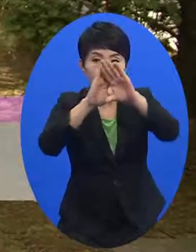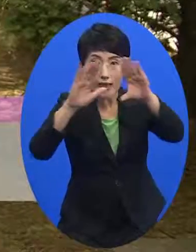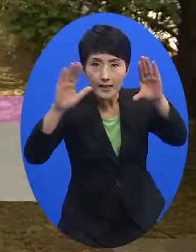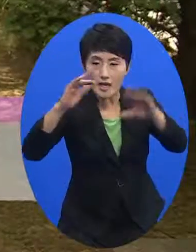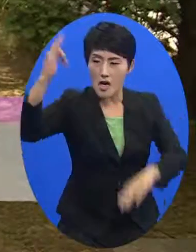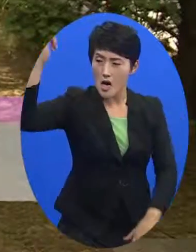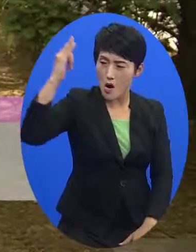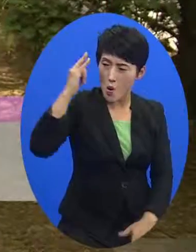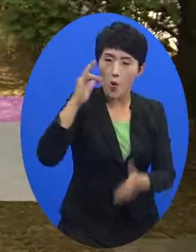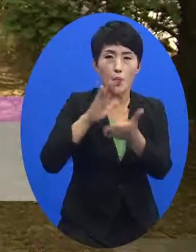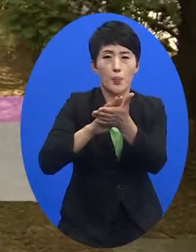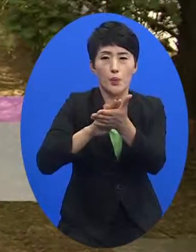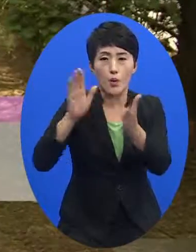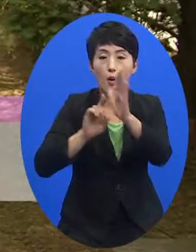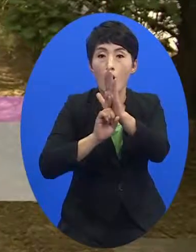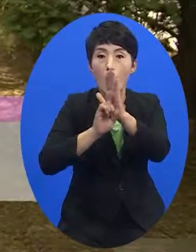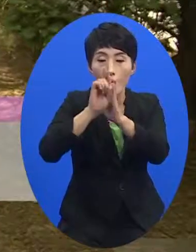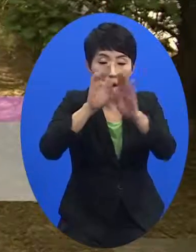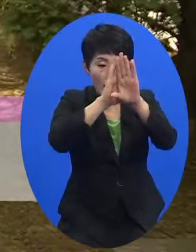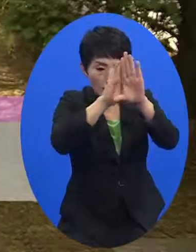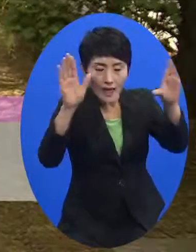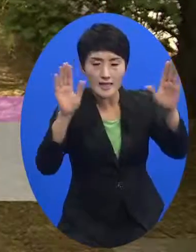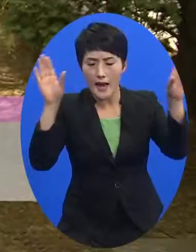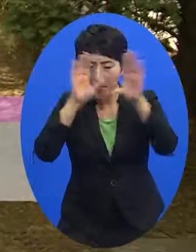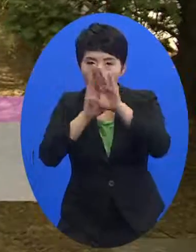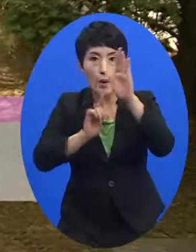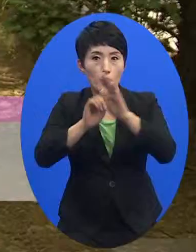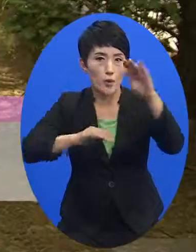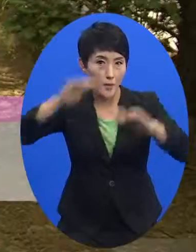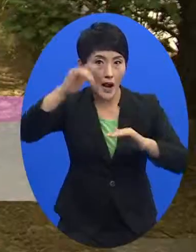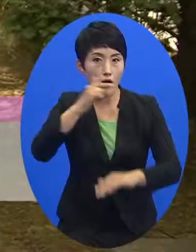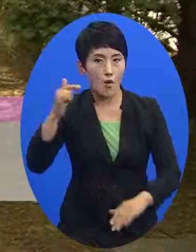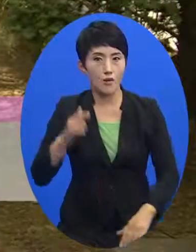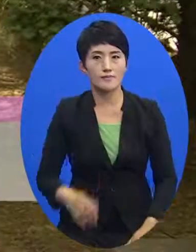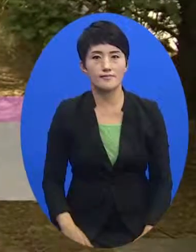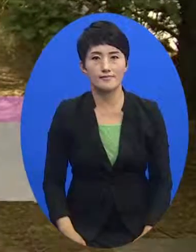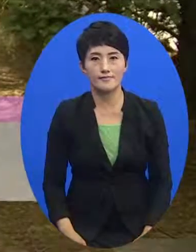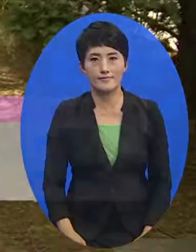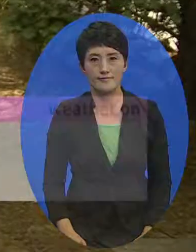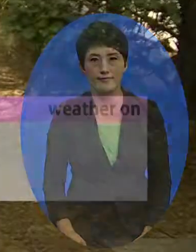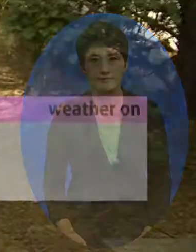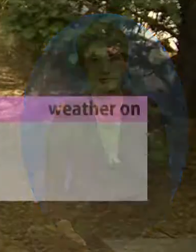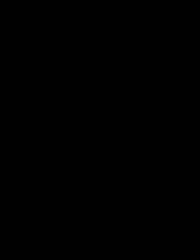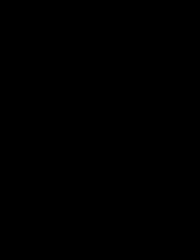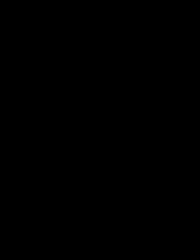보이겠고 낮 동안에는 강한 일사로 기온이 올라 낮과 밤의 기온차가 크겠습니다.